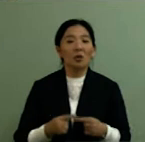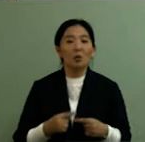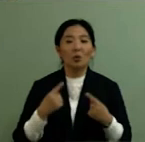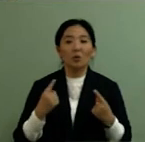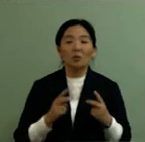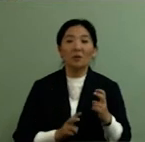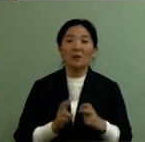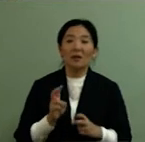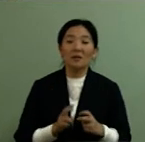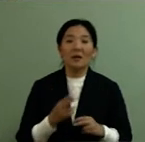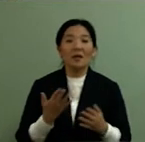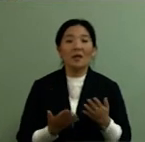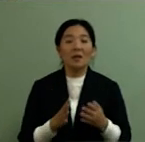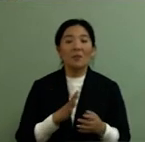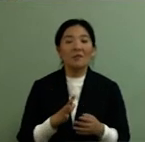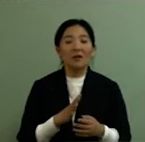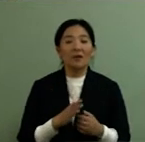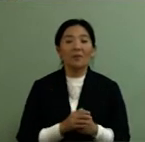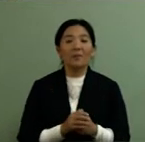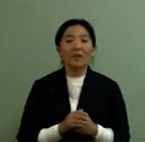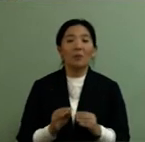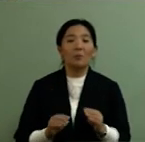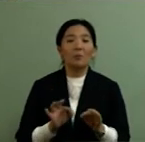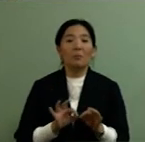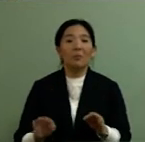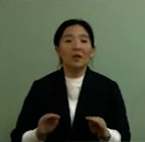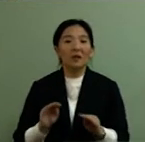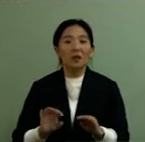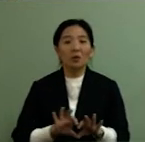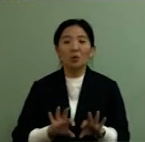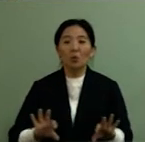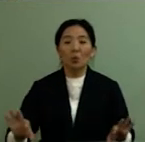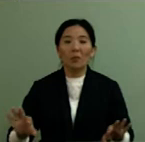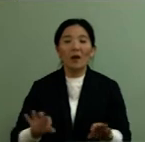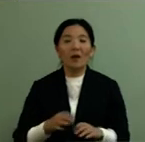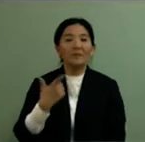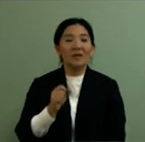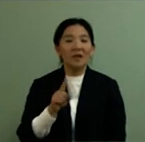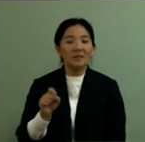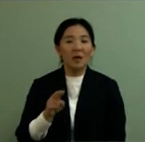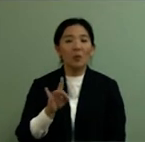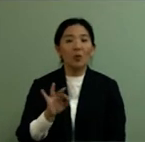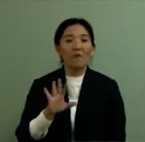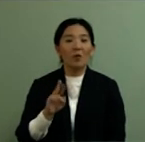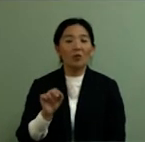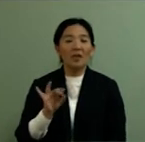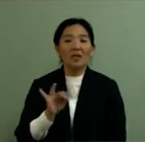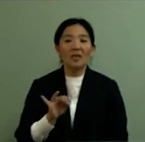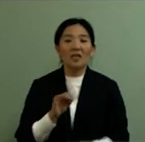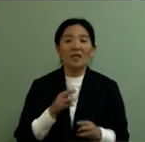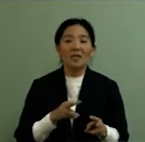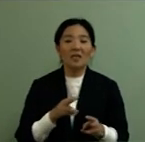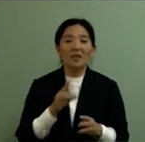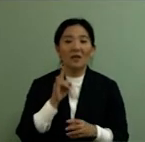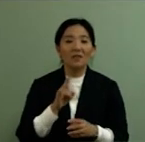крупных предприятий или прокладка трубопроводов, газопровода и